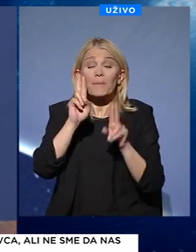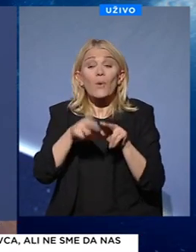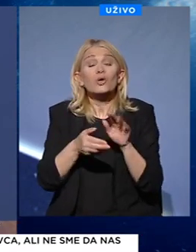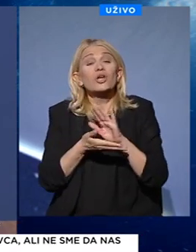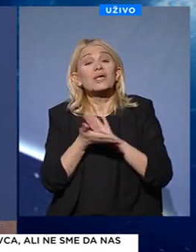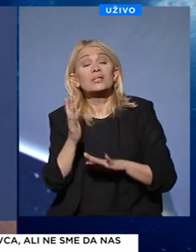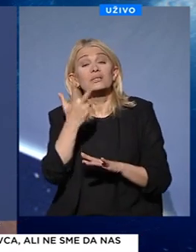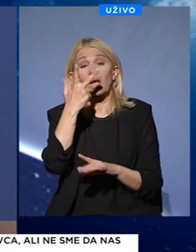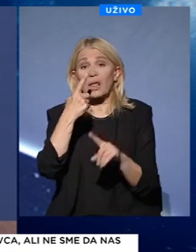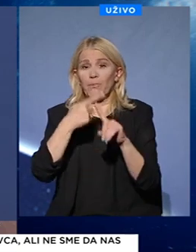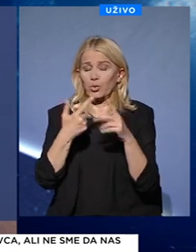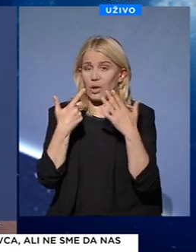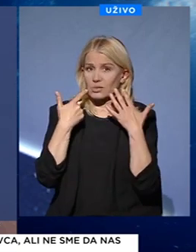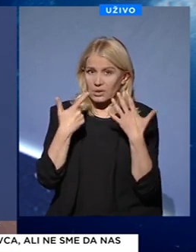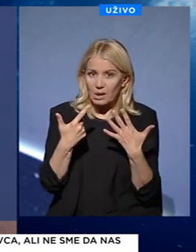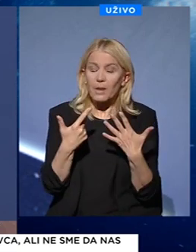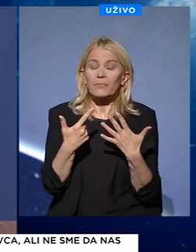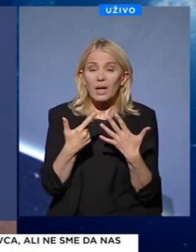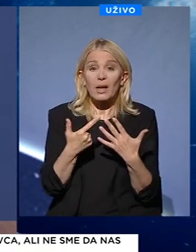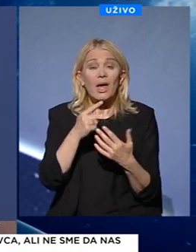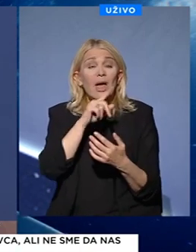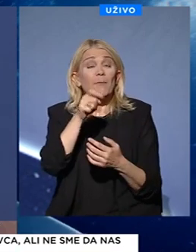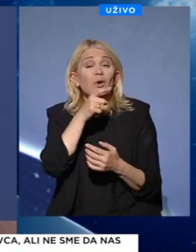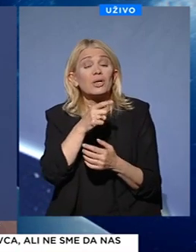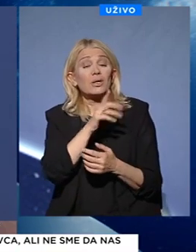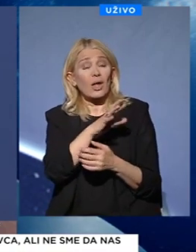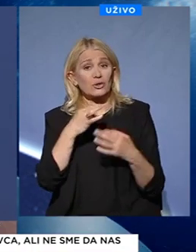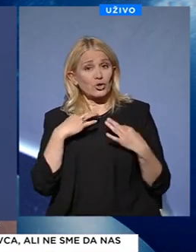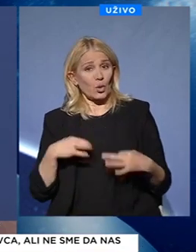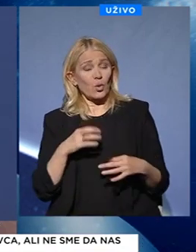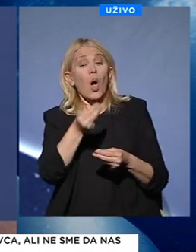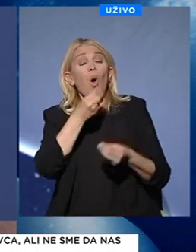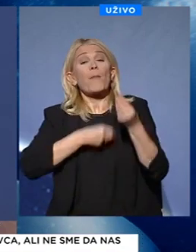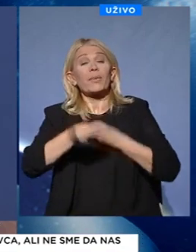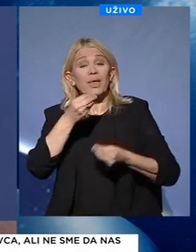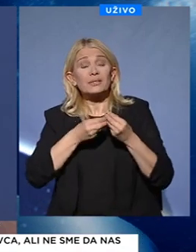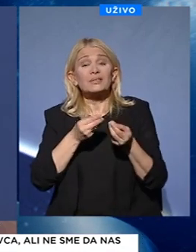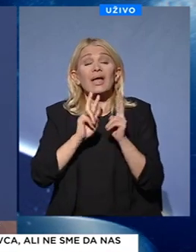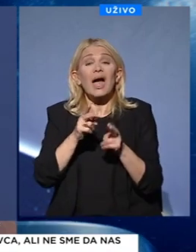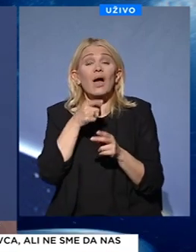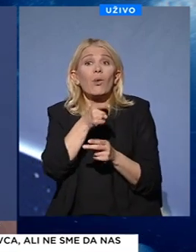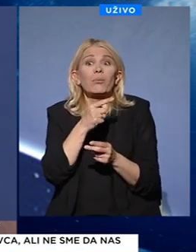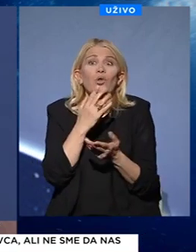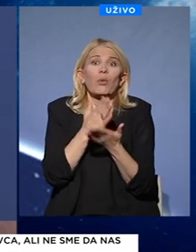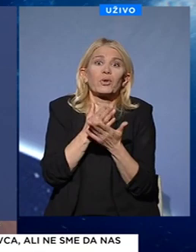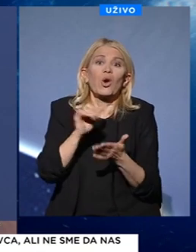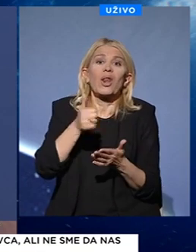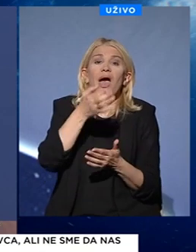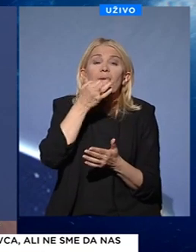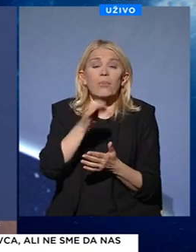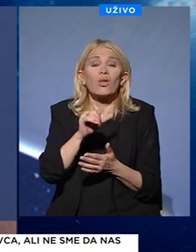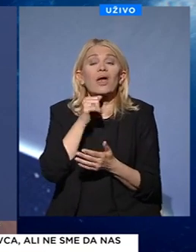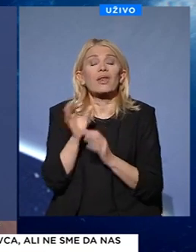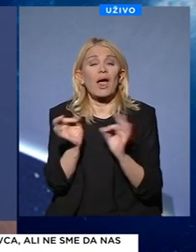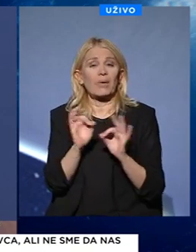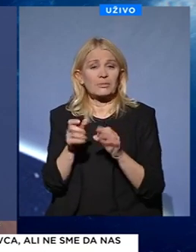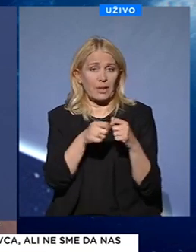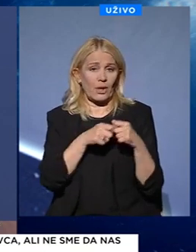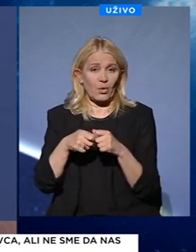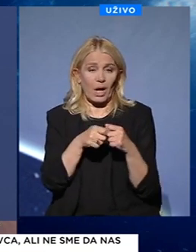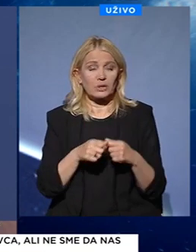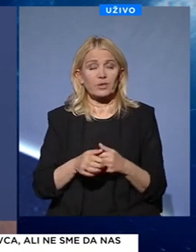izlaze 3 puta sedmično, možete li sa stanovišta struke da nam objasnite kako bi to bilo najbolje i najbezbednije